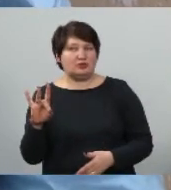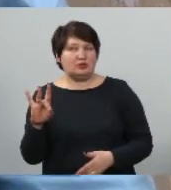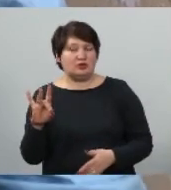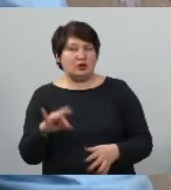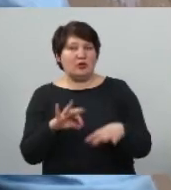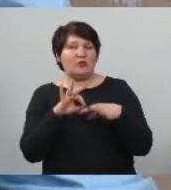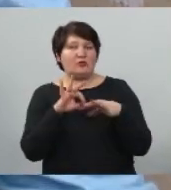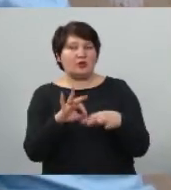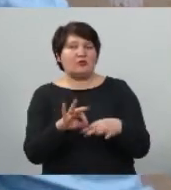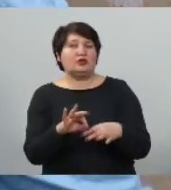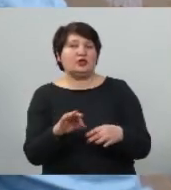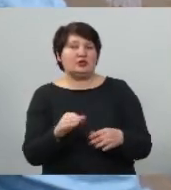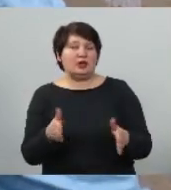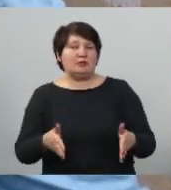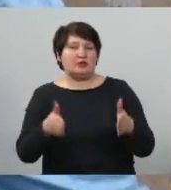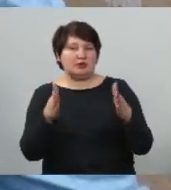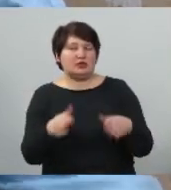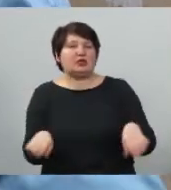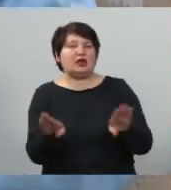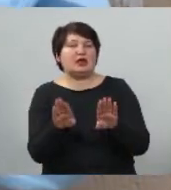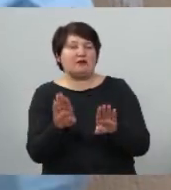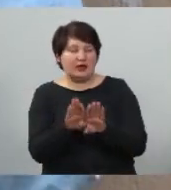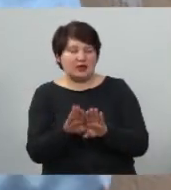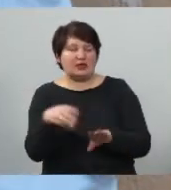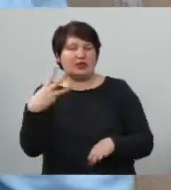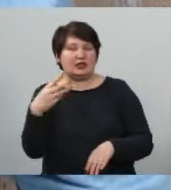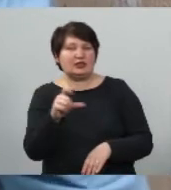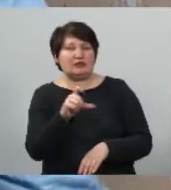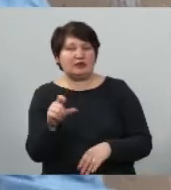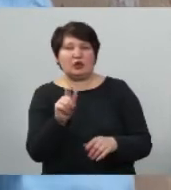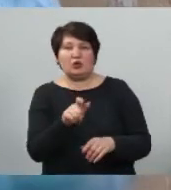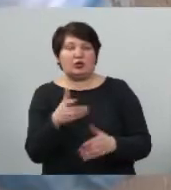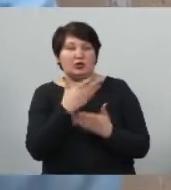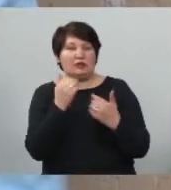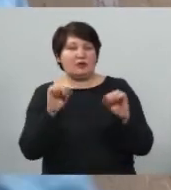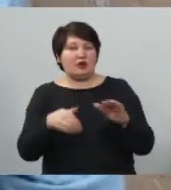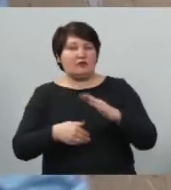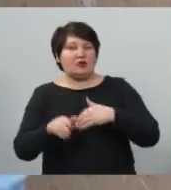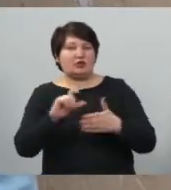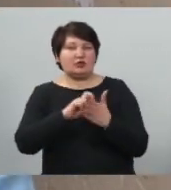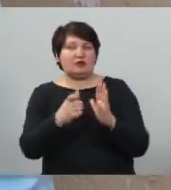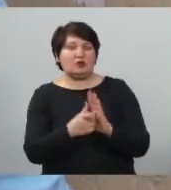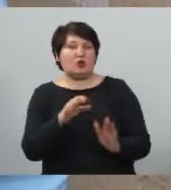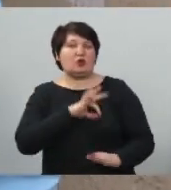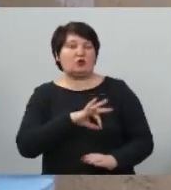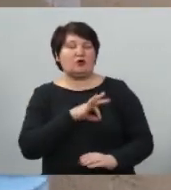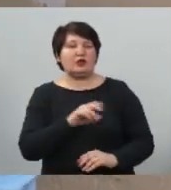Проводиться приміщення, на 30 хвилин його закривається. Зараз люди не мають права виходити з квартири, користуватися